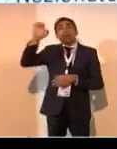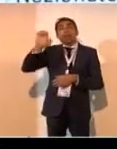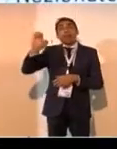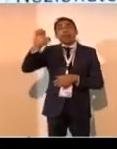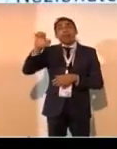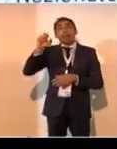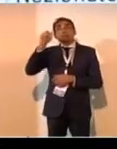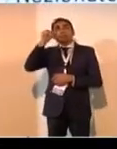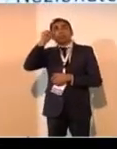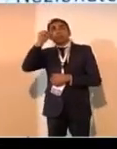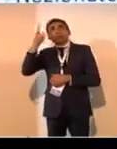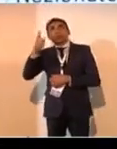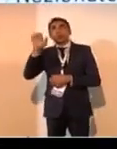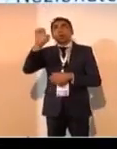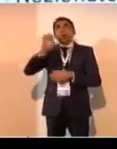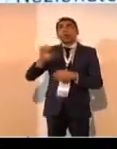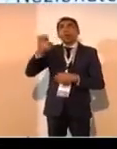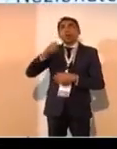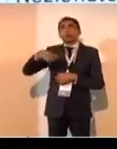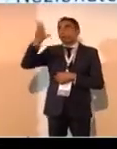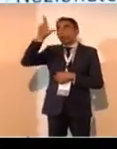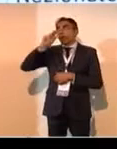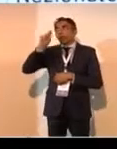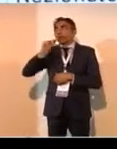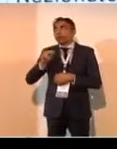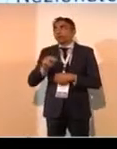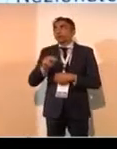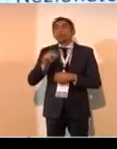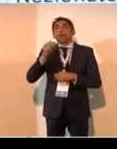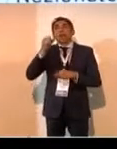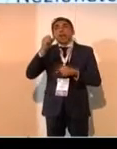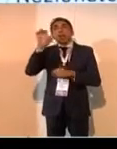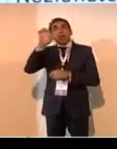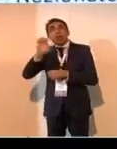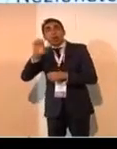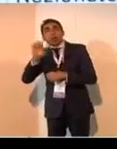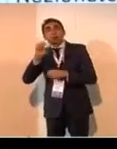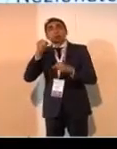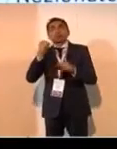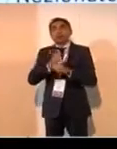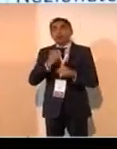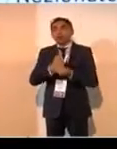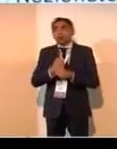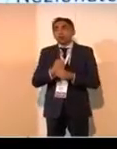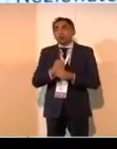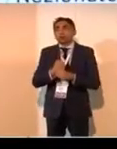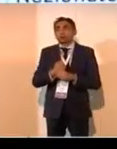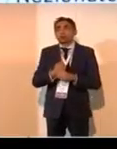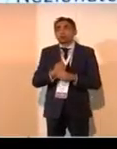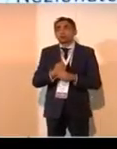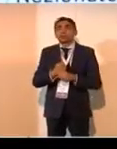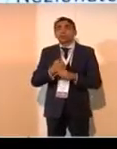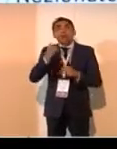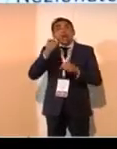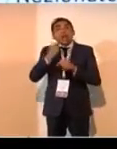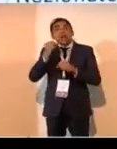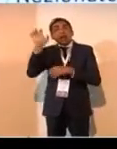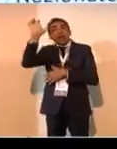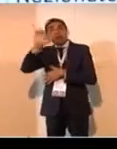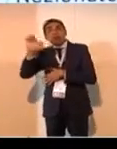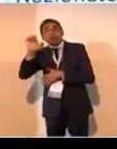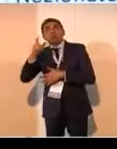della cultura, l'Europa della conoscenza, l'Europa del lavoro quella che dobbiamo costruire, l'Europa dei